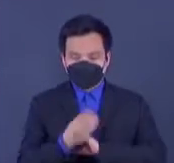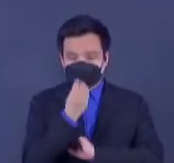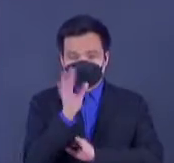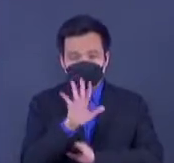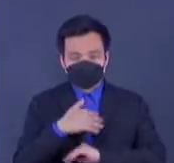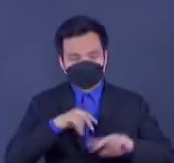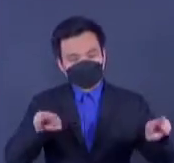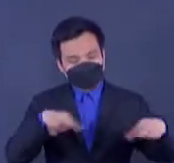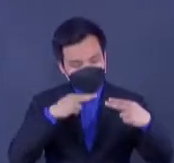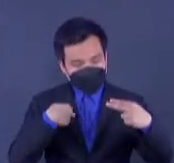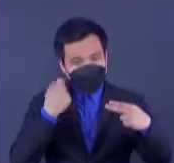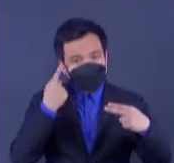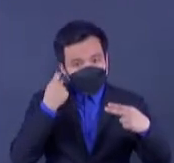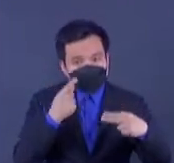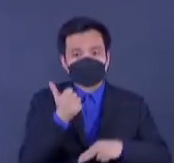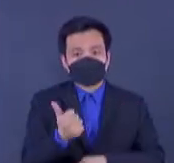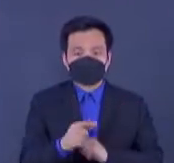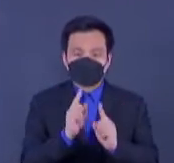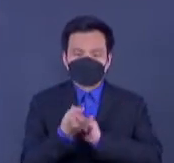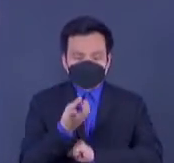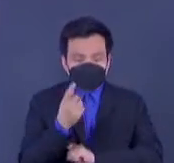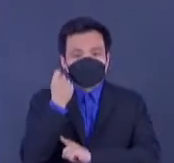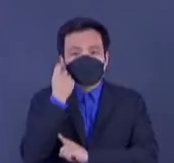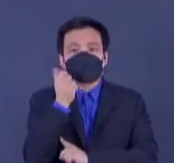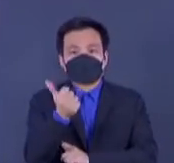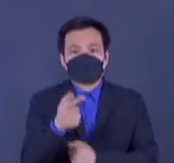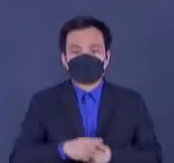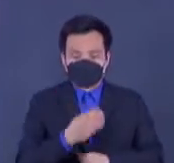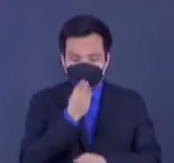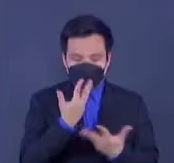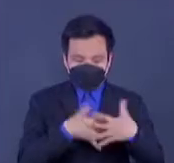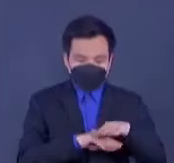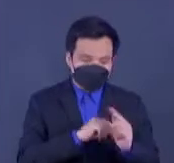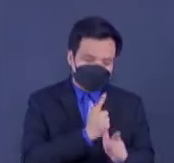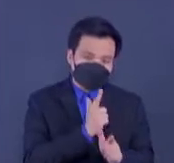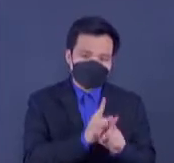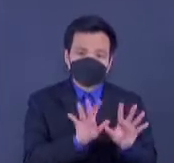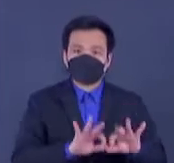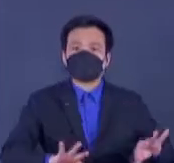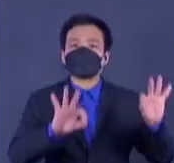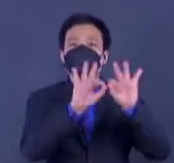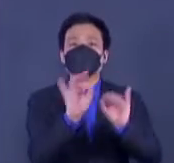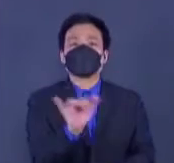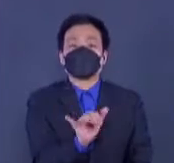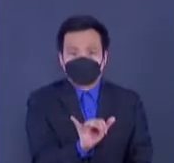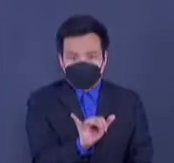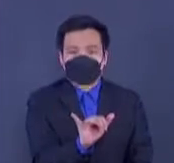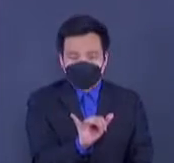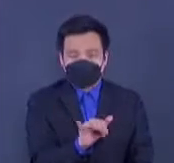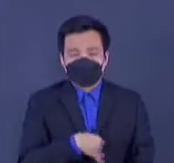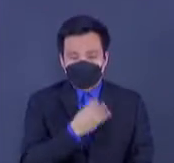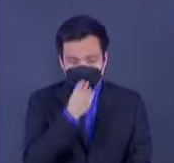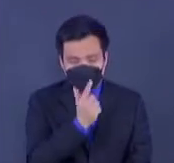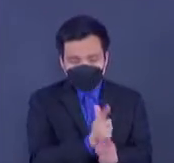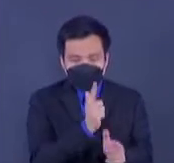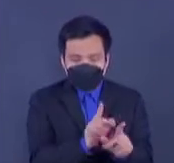าก็รู้เรื่องแล้วนะครับเพราะฉะนั้นเรื่องกินข้าวสังสรรค์ไม่ใช่เรื่องสำคัญ งานเลี้ยงเรื่องเล็กครับเจ